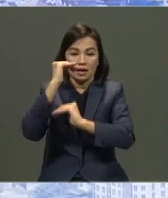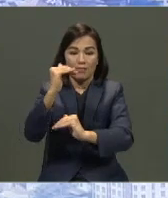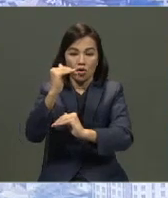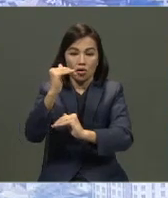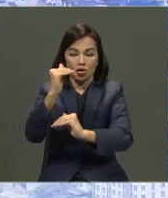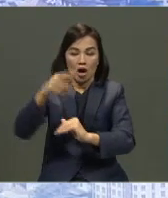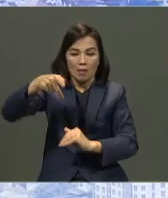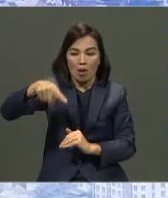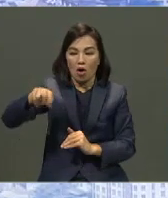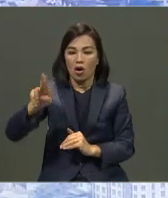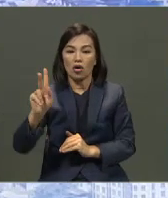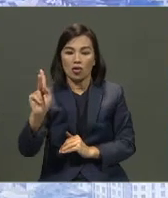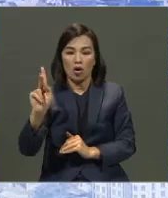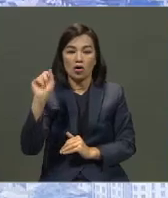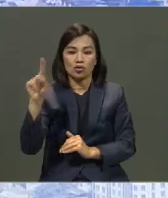ไปนะครับซึ่งอันนี้เป็นข้อที่เรากำหนดไว้อยู่ในข้อกำหนดของตามพ.ร.ก.